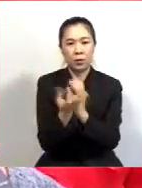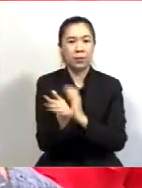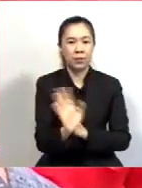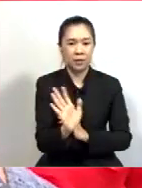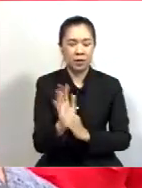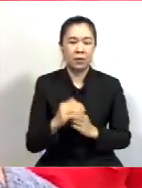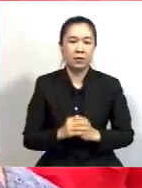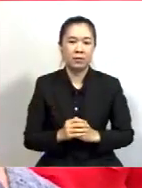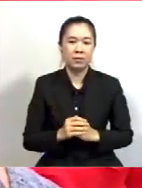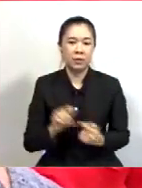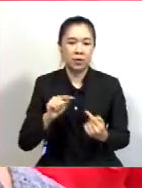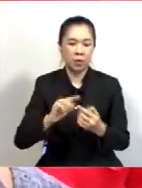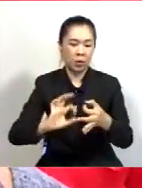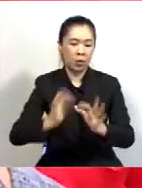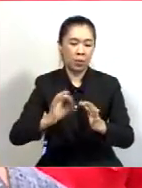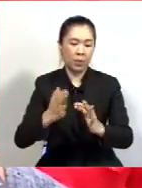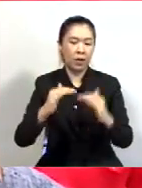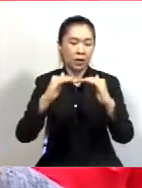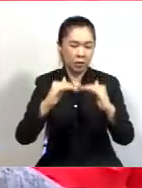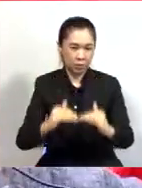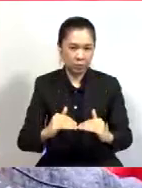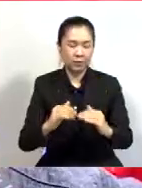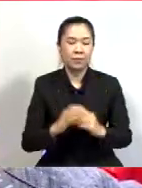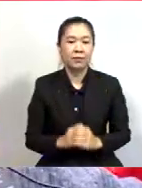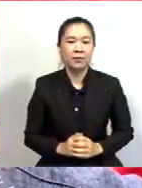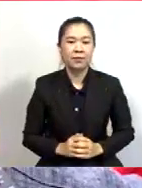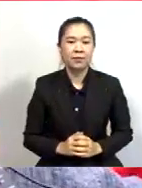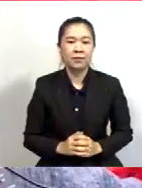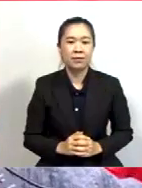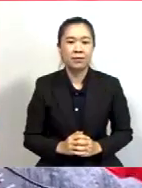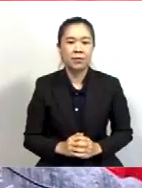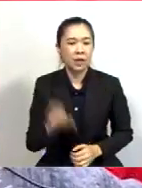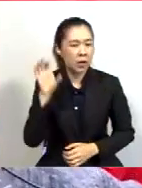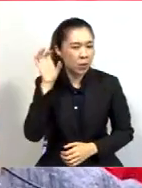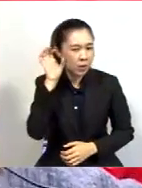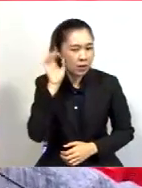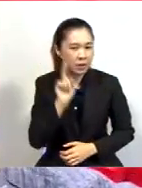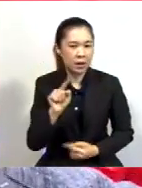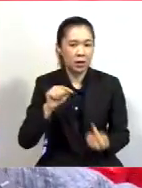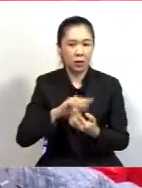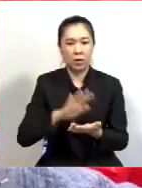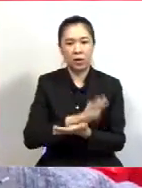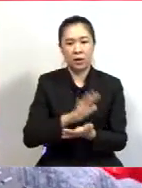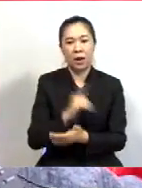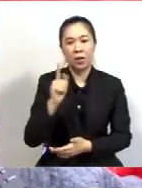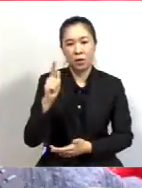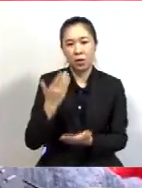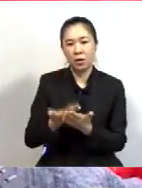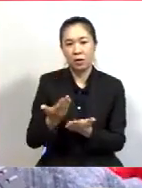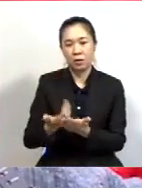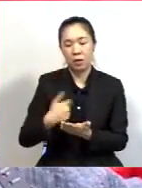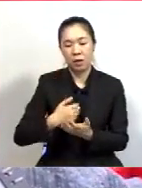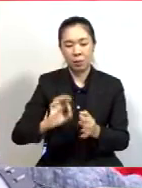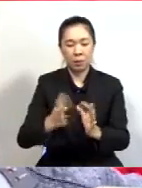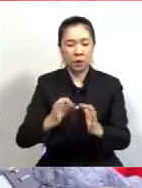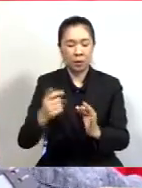ของอาคีภัยลดน้อยลงด้วยนะครับแต่ยังคนยังเชื่ออยู่ว่าการเผากระดาษเงินกระดาษทองจะทำให้ตัวเองเนี่ยมั่งมีม